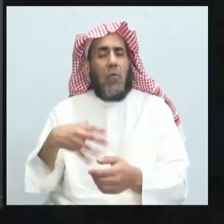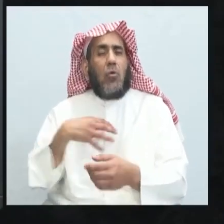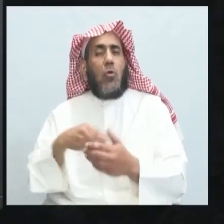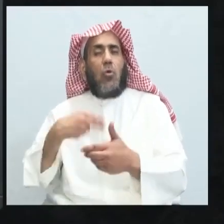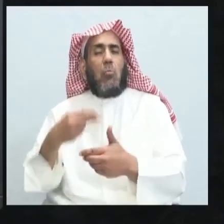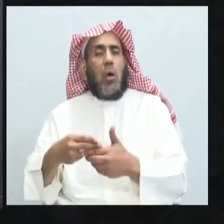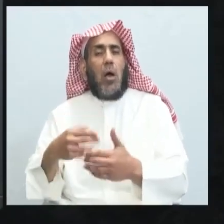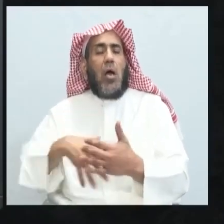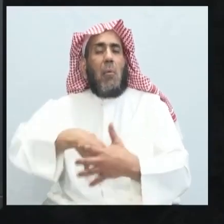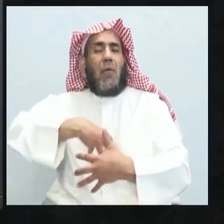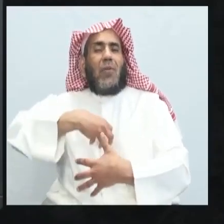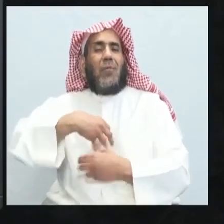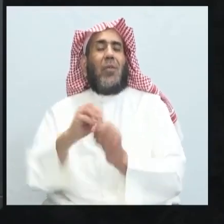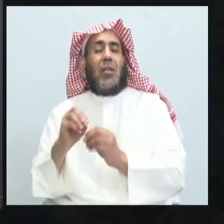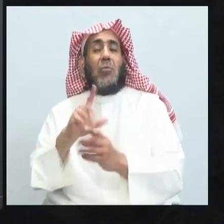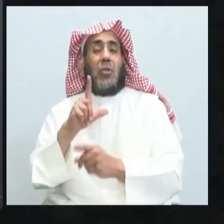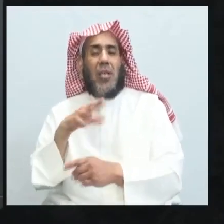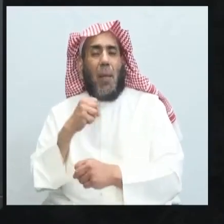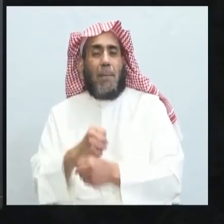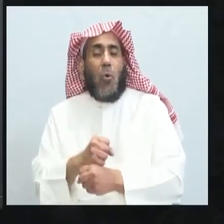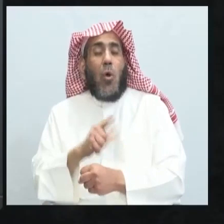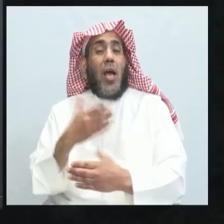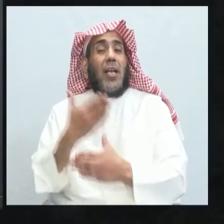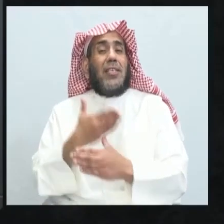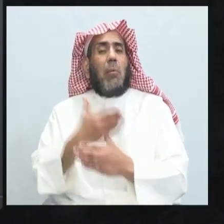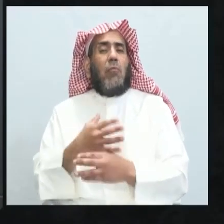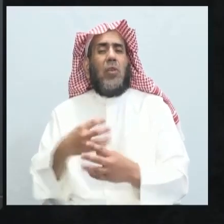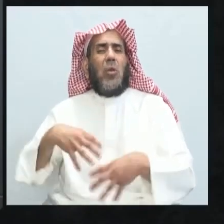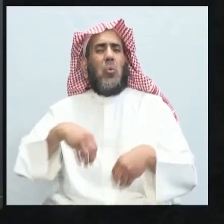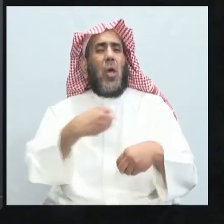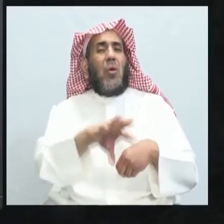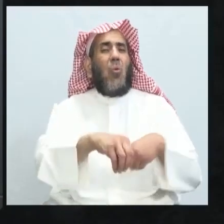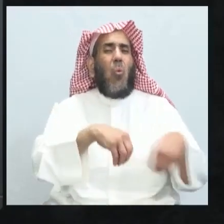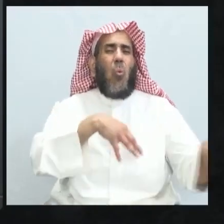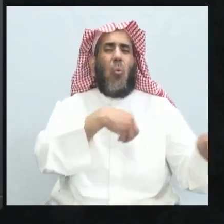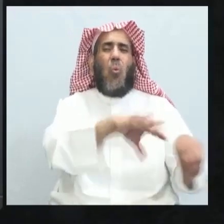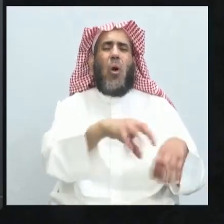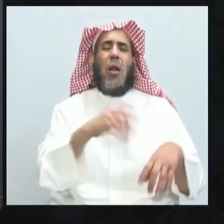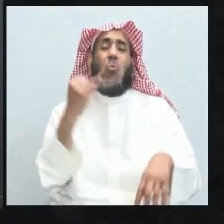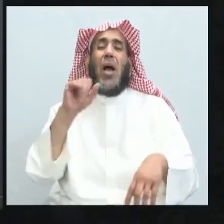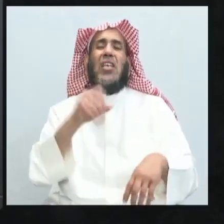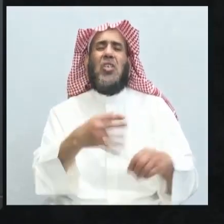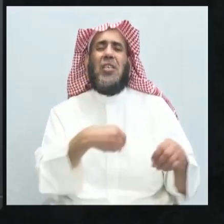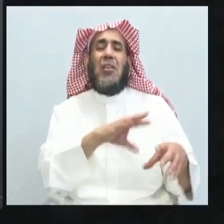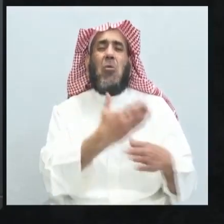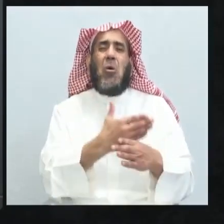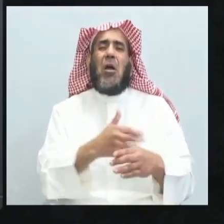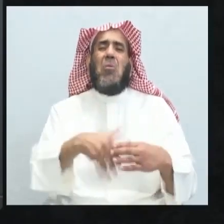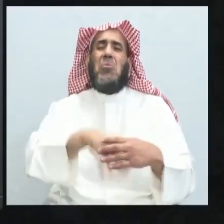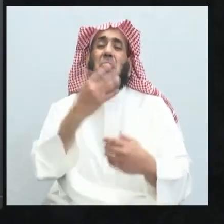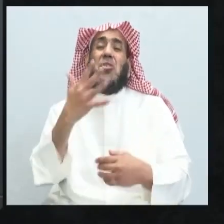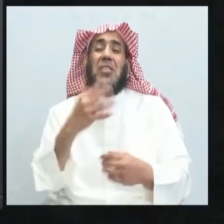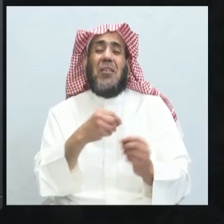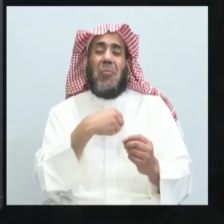ثم ايضا اخرج ما في نفوسهم وتحدث عليه الصلاه والسلام وذكر السبب في توزيع هذه الغنائم وكيف انه اعطى المهاجرين لانهم كانوا حديث عهد